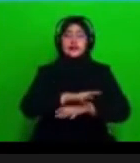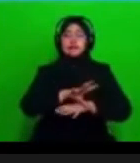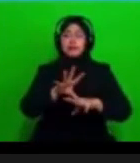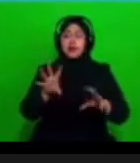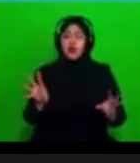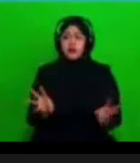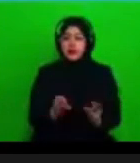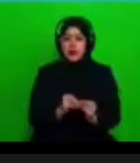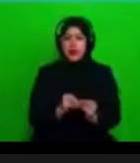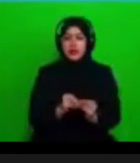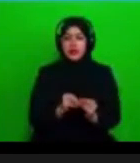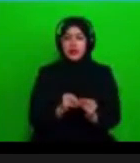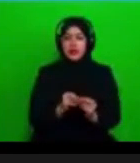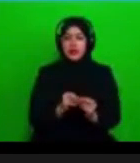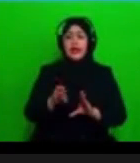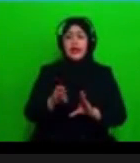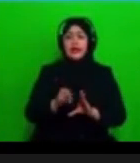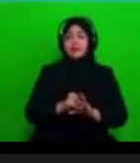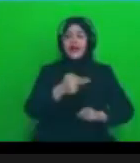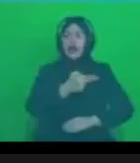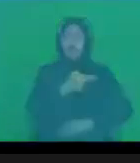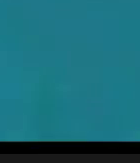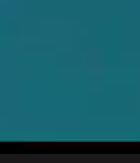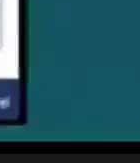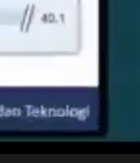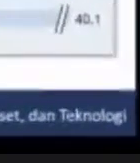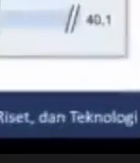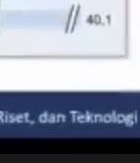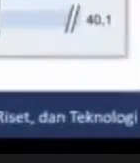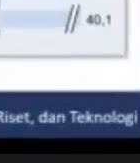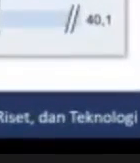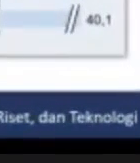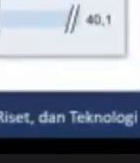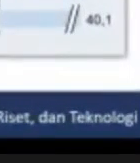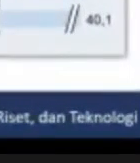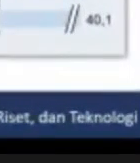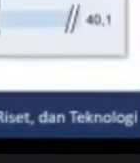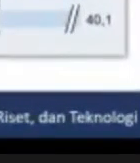secara keseluruhan. Angka ya itu memang terus meningkat. Ya,